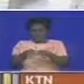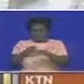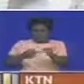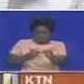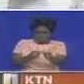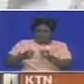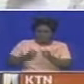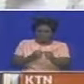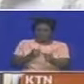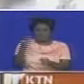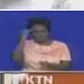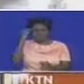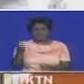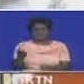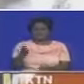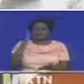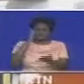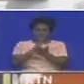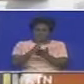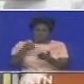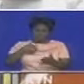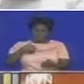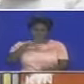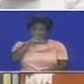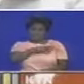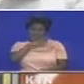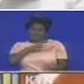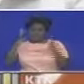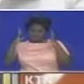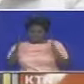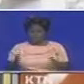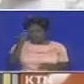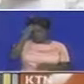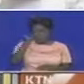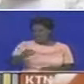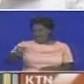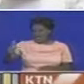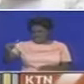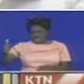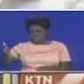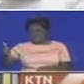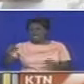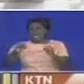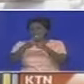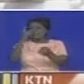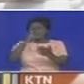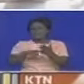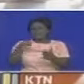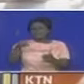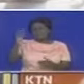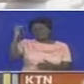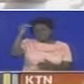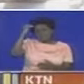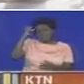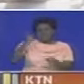kadun kema kweli nidi sabu kuna weng unap kusa mas